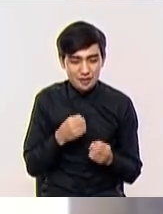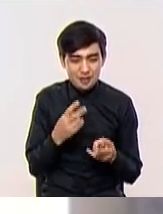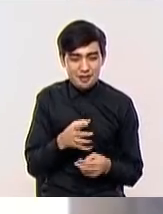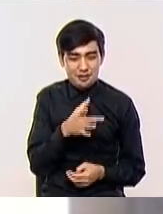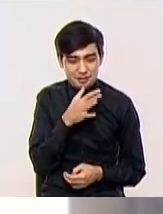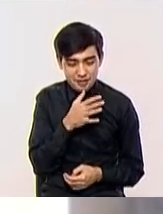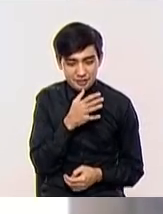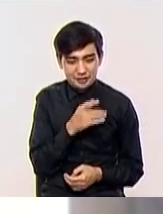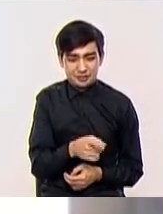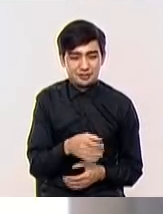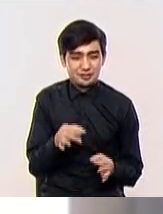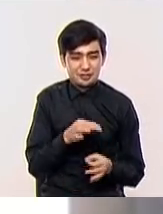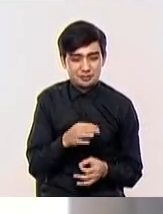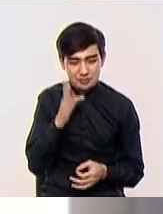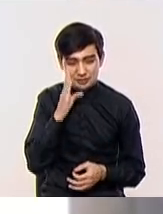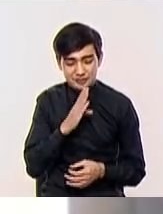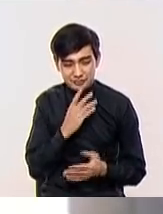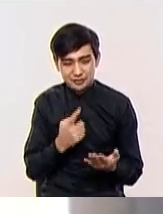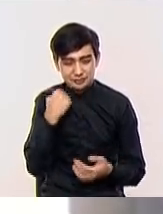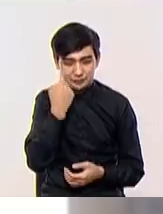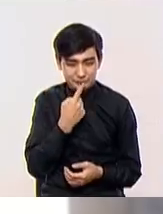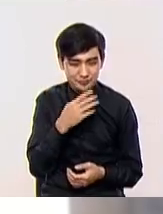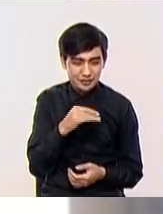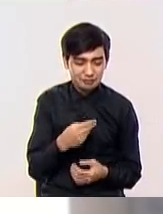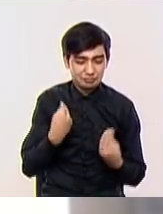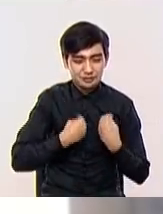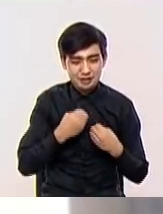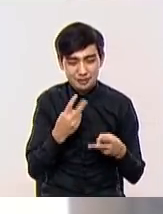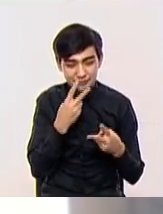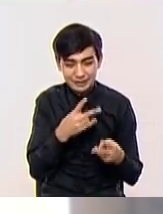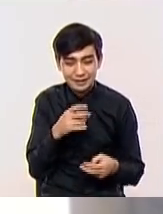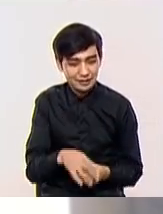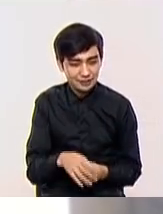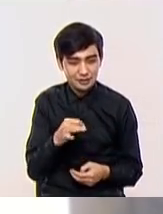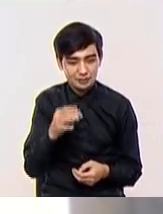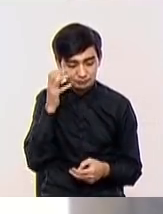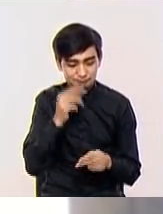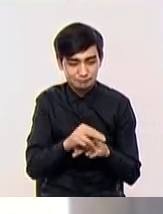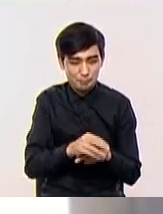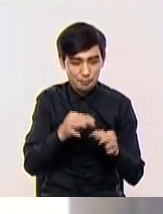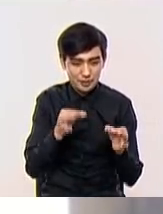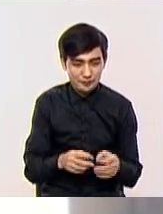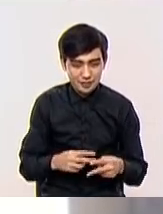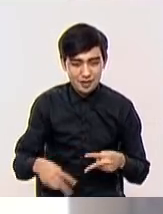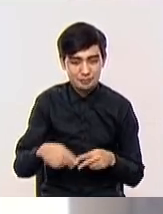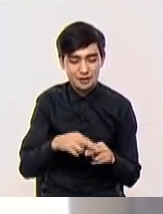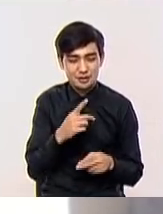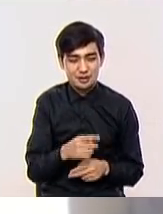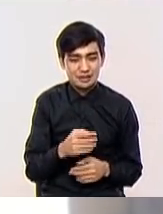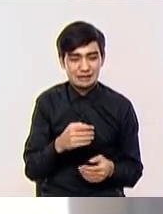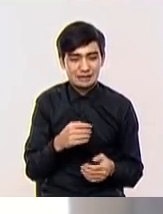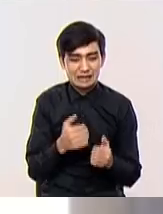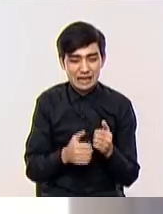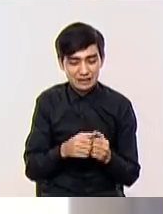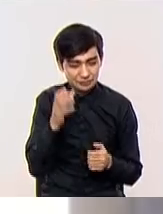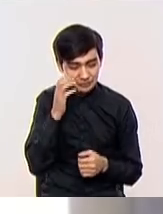жасына, нәсіліне, түріне, түсіне қарамай, яғни білім берудің тек қана орта білім емес, сонымен бірге жоғары